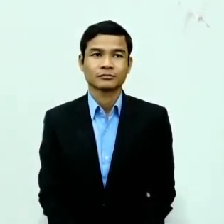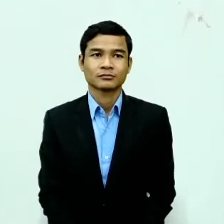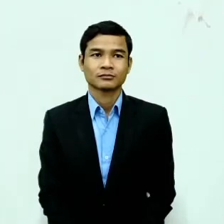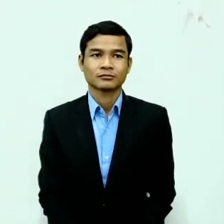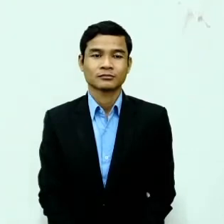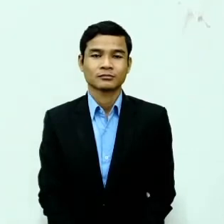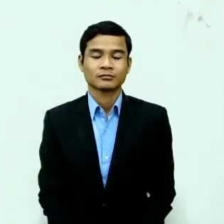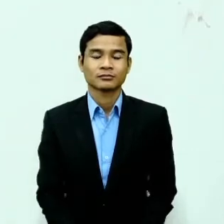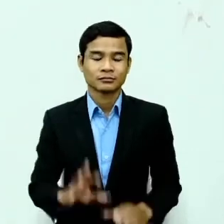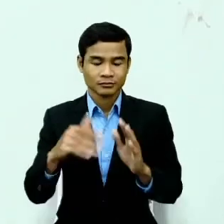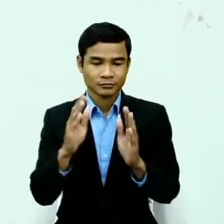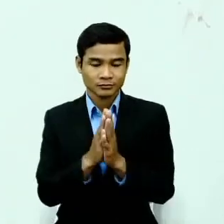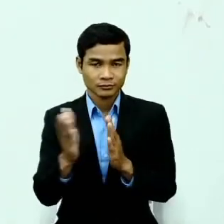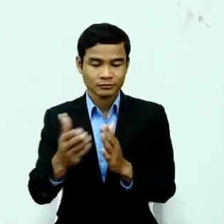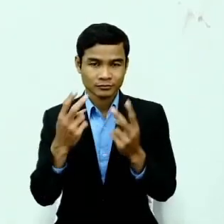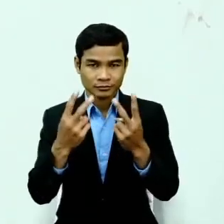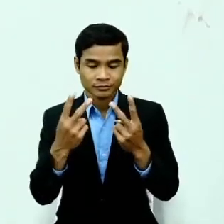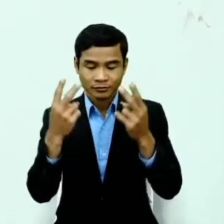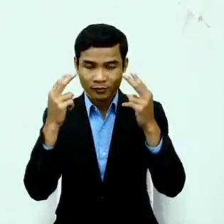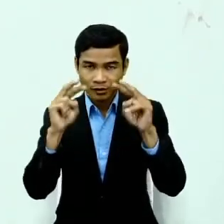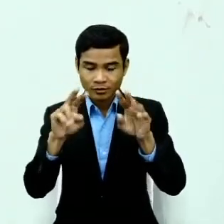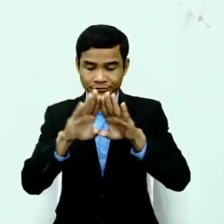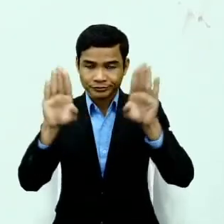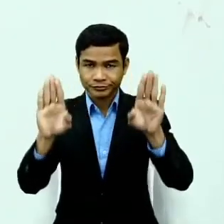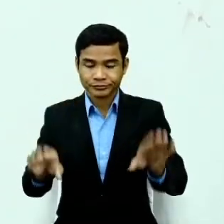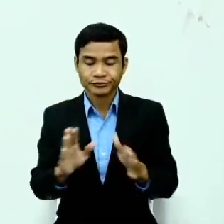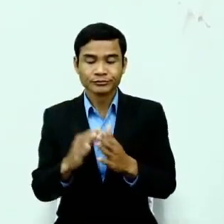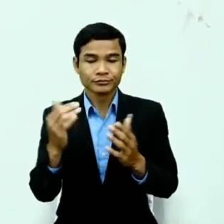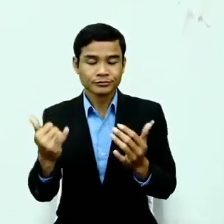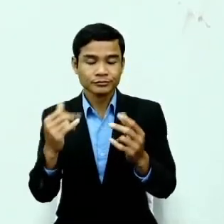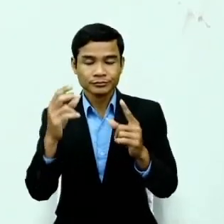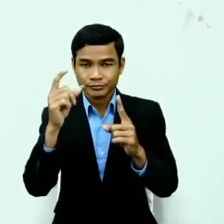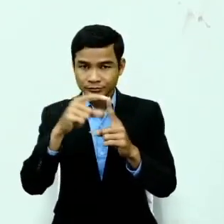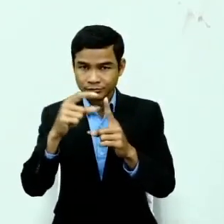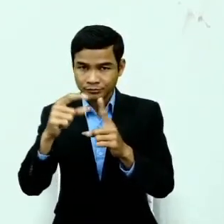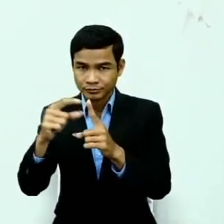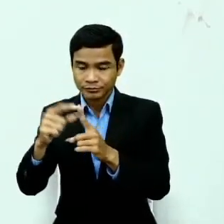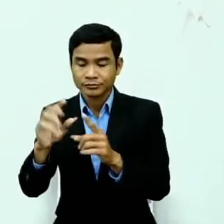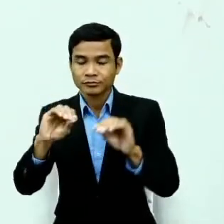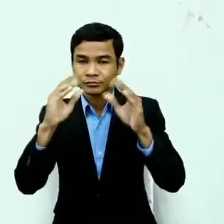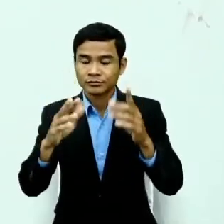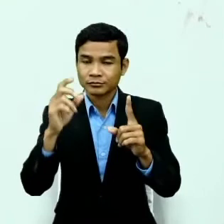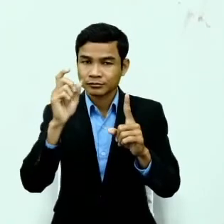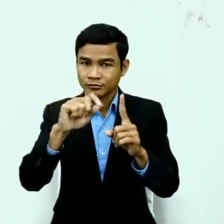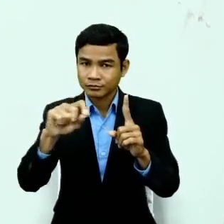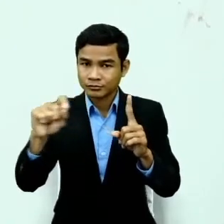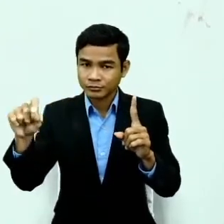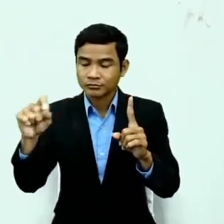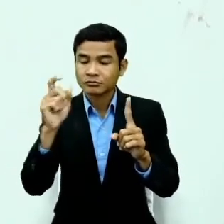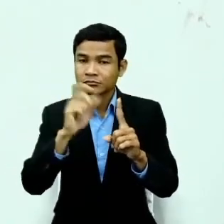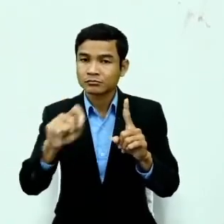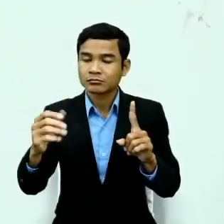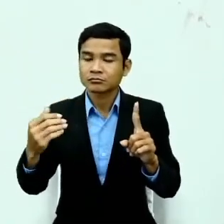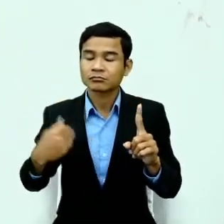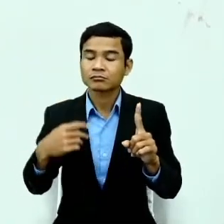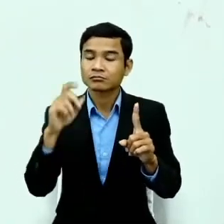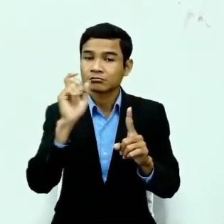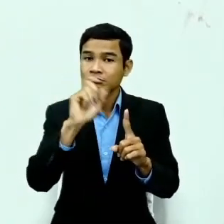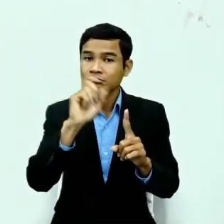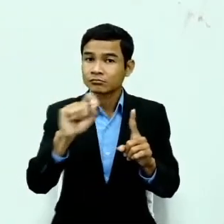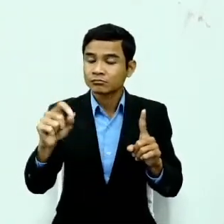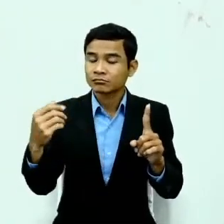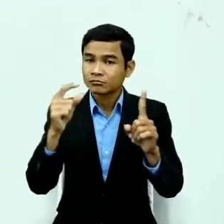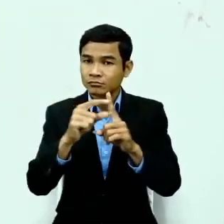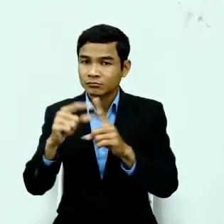chà con này là con mưa một cái đặc khiến hai con rồi bắp bịa đai này cừu ban sơn sơn này không là ban ấy ta miên bịa ở vầy khà chà này cừu tục bịa